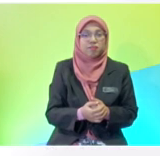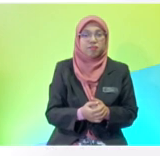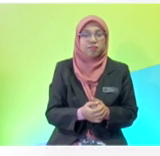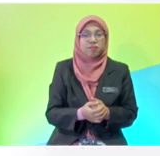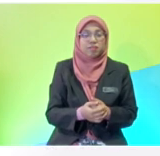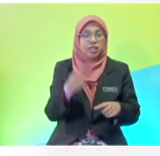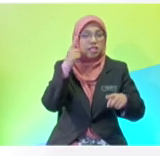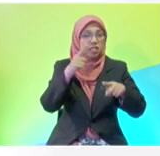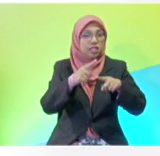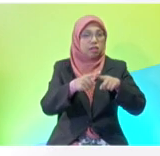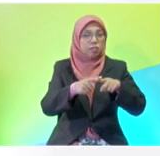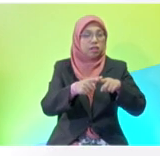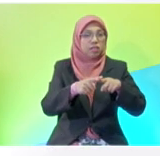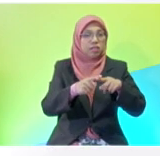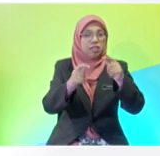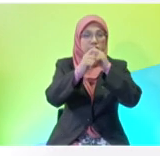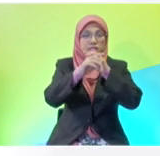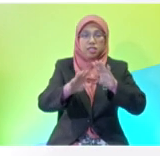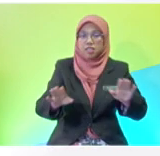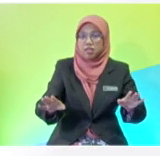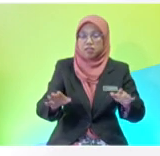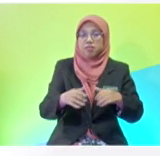oke silakan ketinggalan